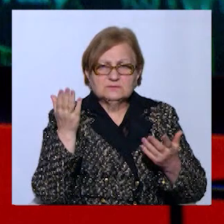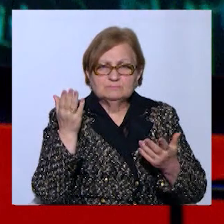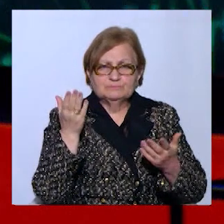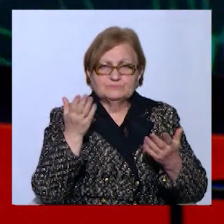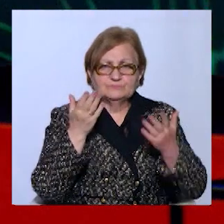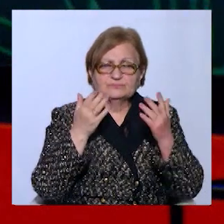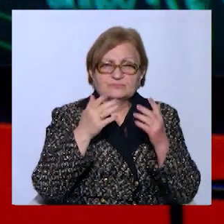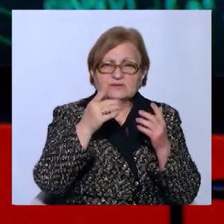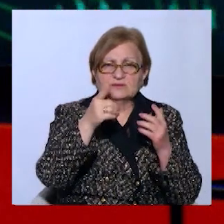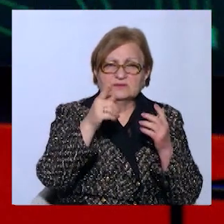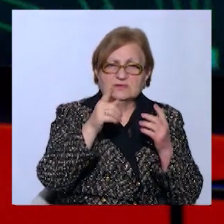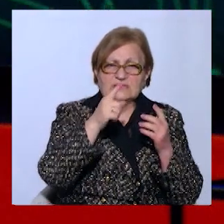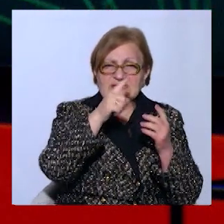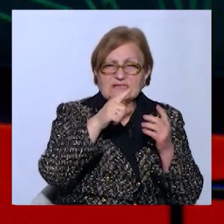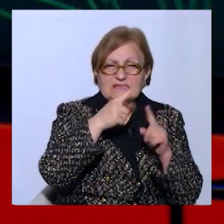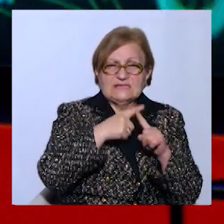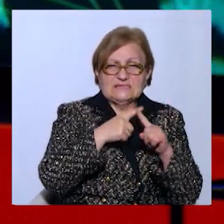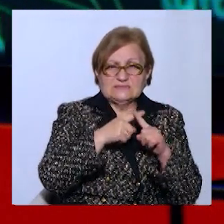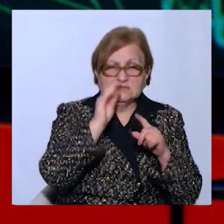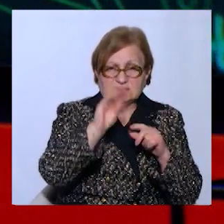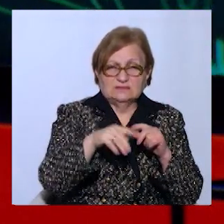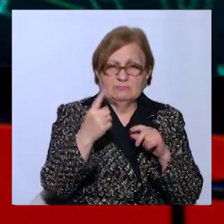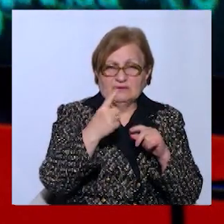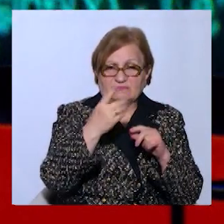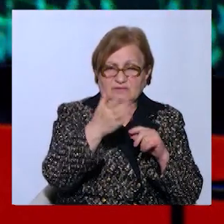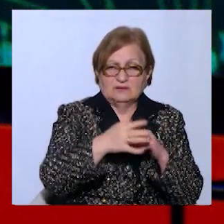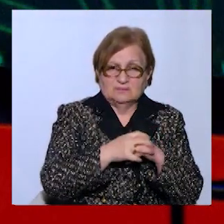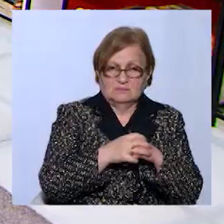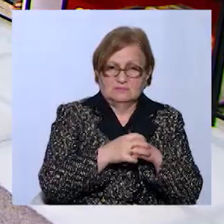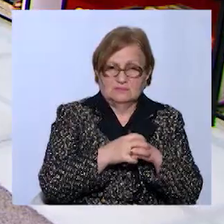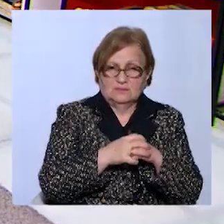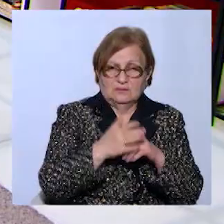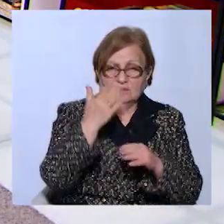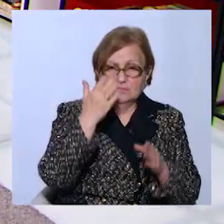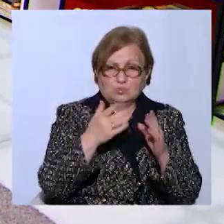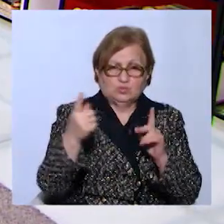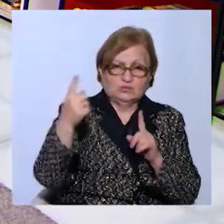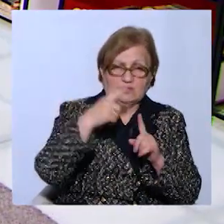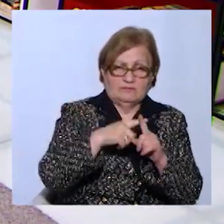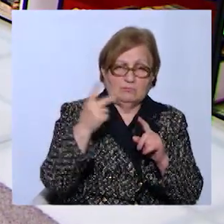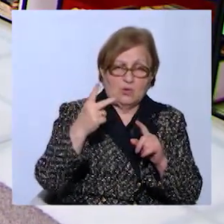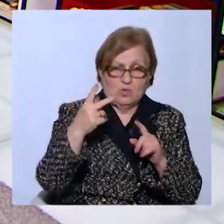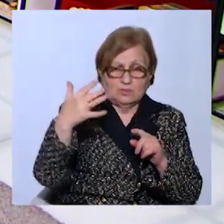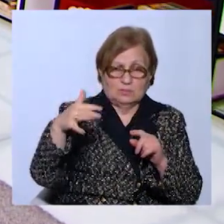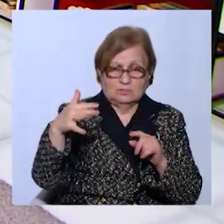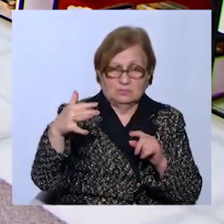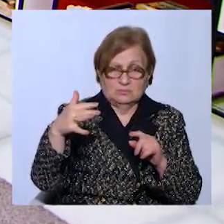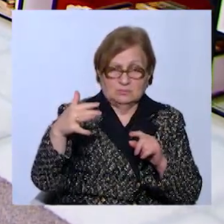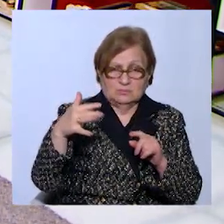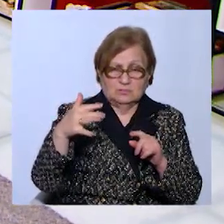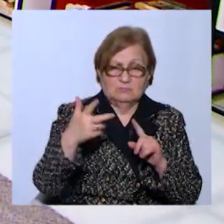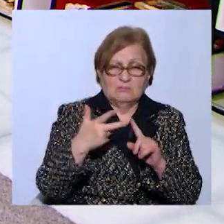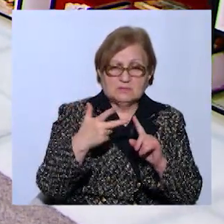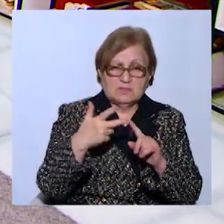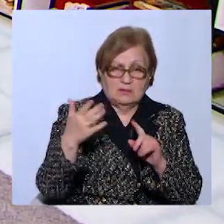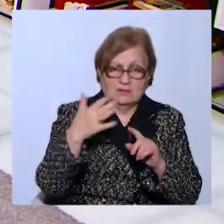რომელიმე აღნიშნოთ X-ით. იყოს თქვათ პირველი X. პირველს თუ დავუმატე მეორე არის 50, პირველს თუ დავუმატე